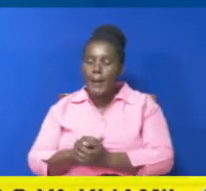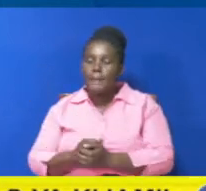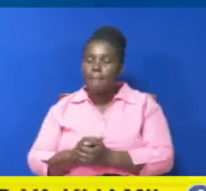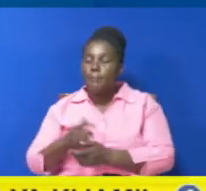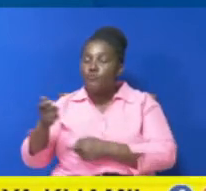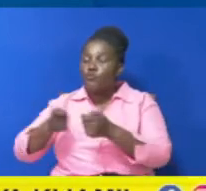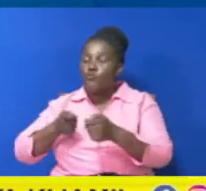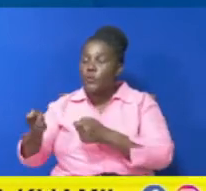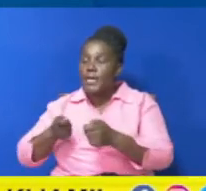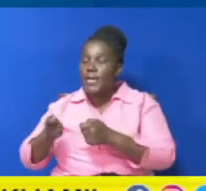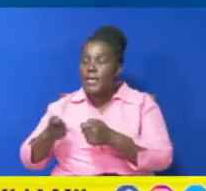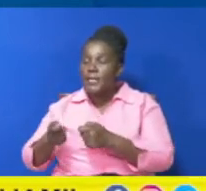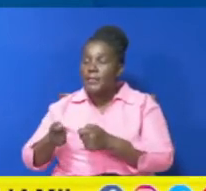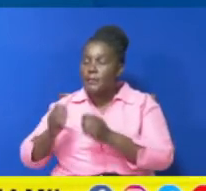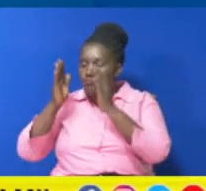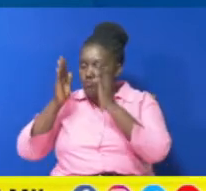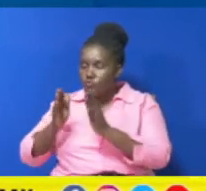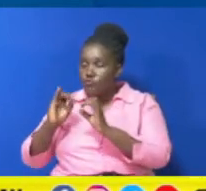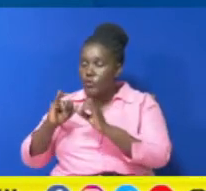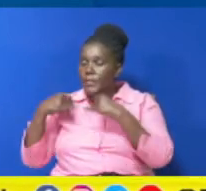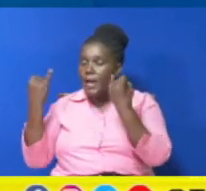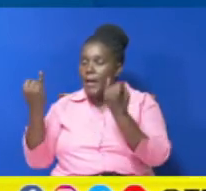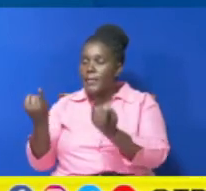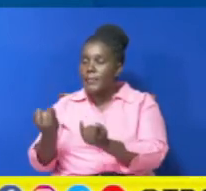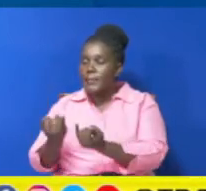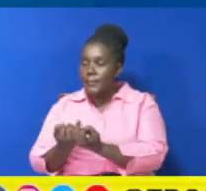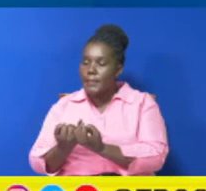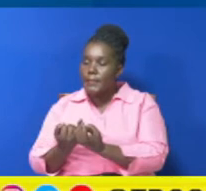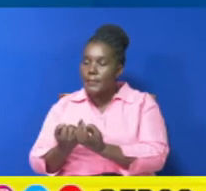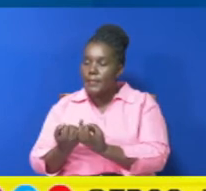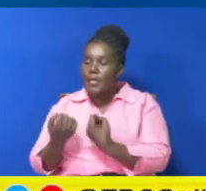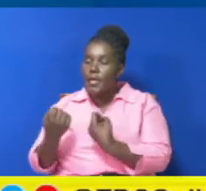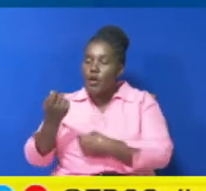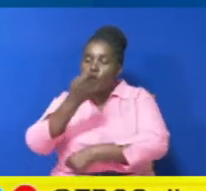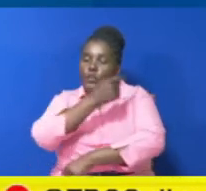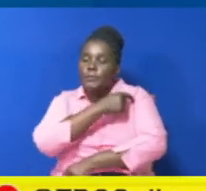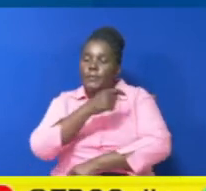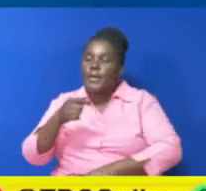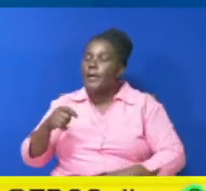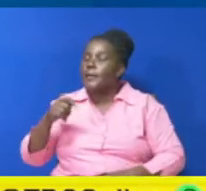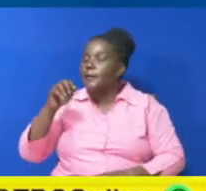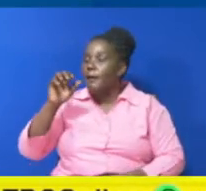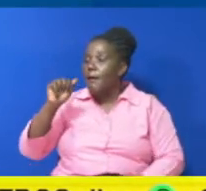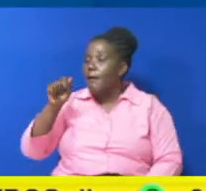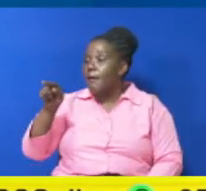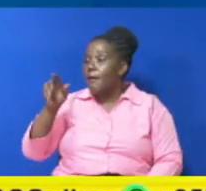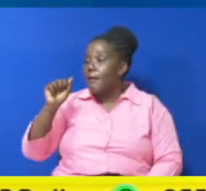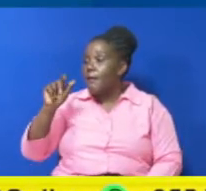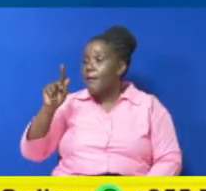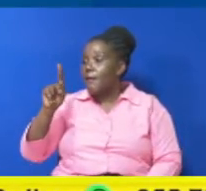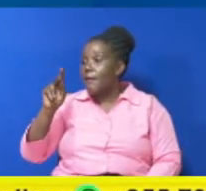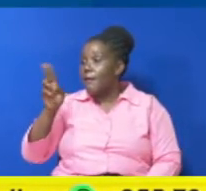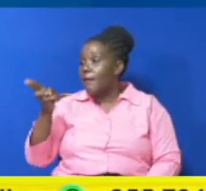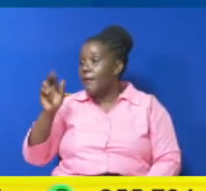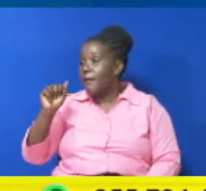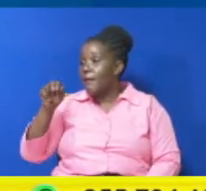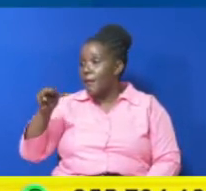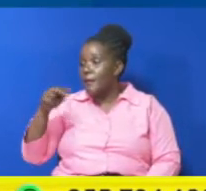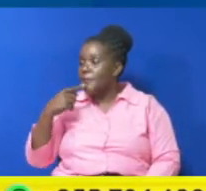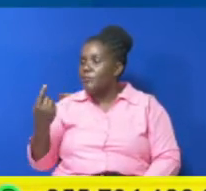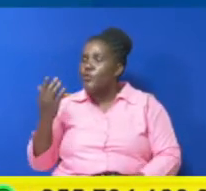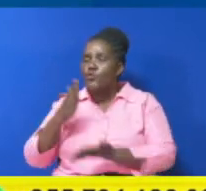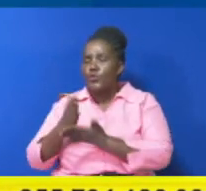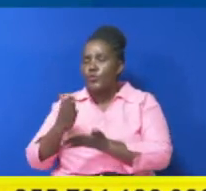tiba wa taasisi ya afya ya Aga Khan Tanzania, Dr. Harrison Chua amesema tatizo la uchache wa wataalamu ni